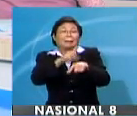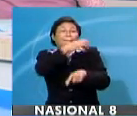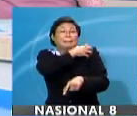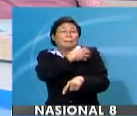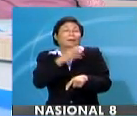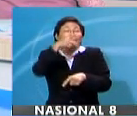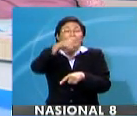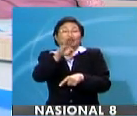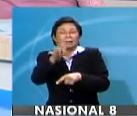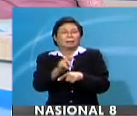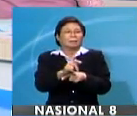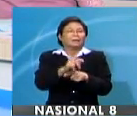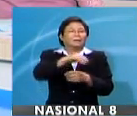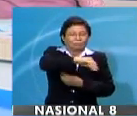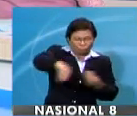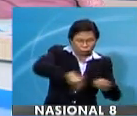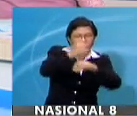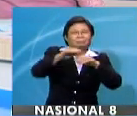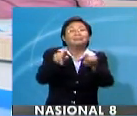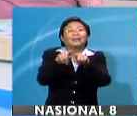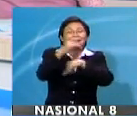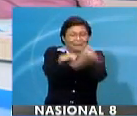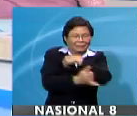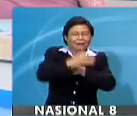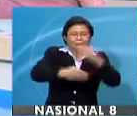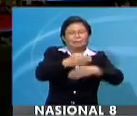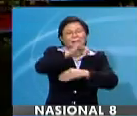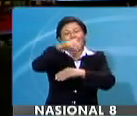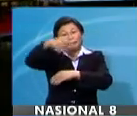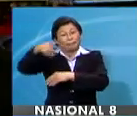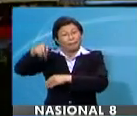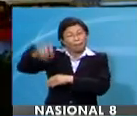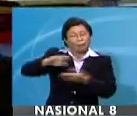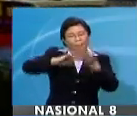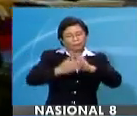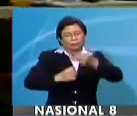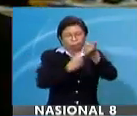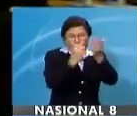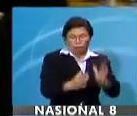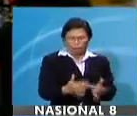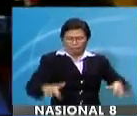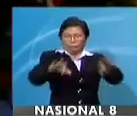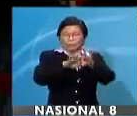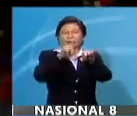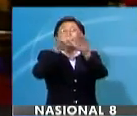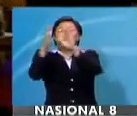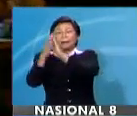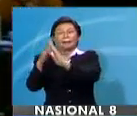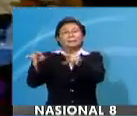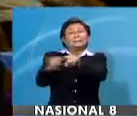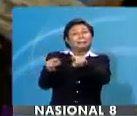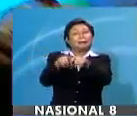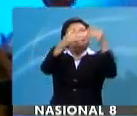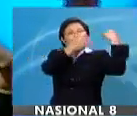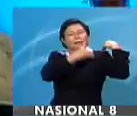yang bakal meledak evolusi negara maju tambah Datuk Seri Najib jpp perlu menjadi jentera yang penting di Bandar sebagaimana